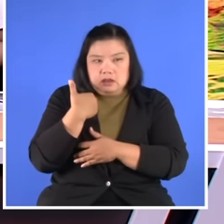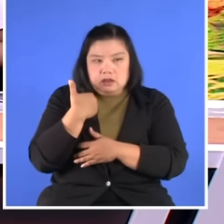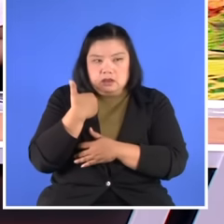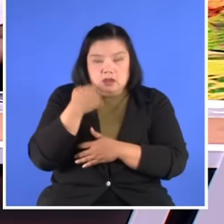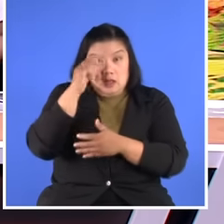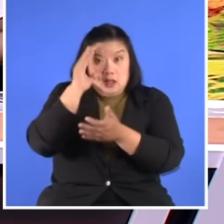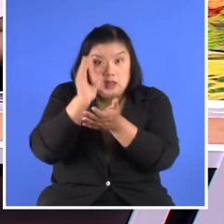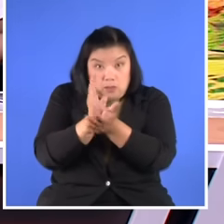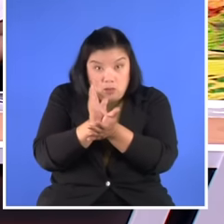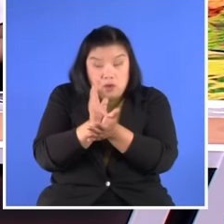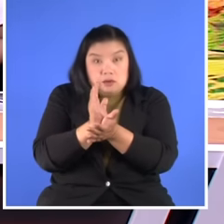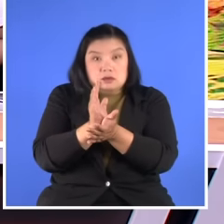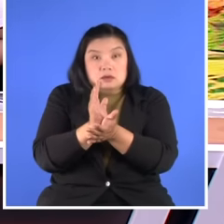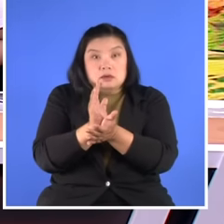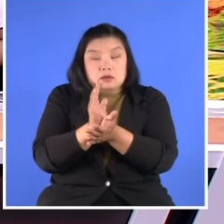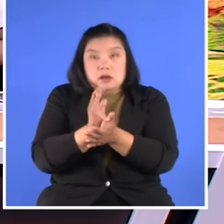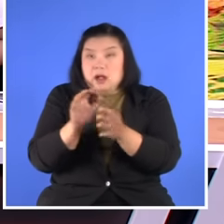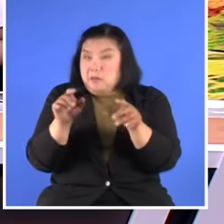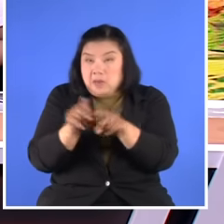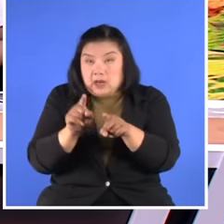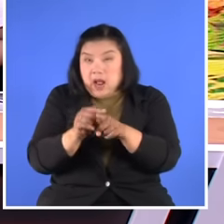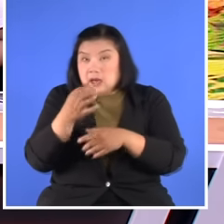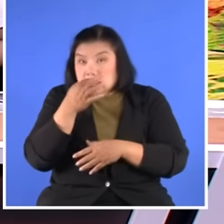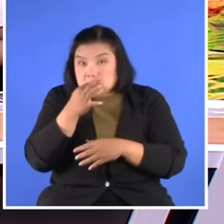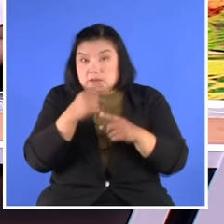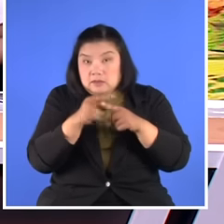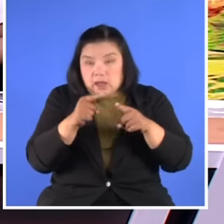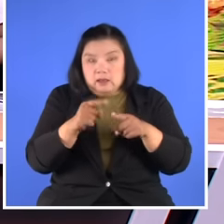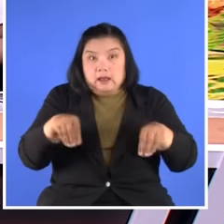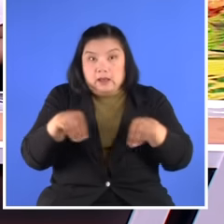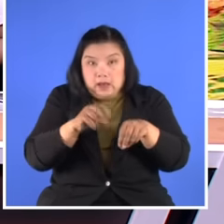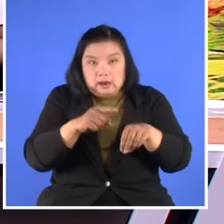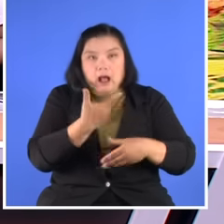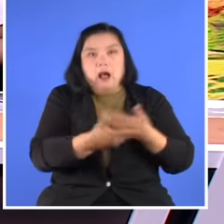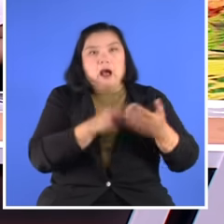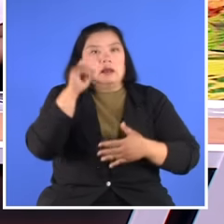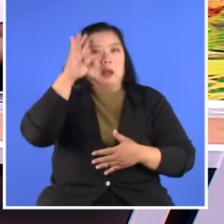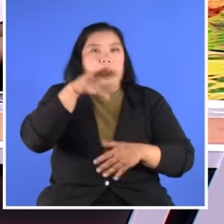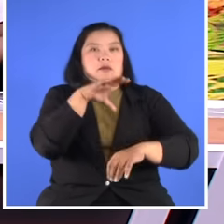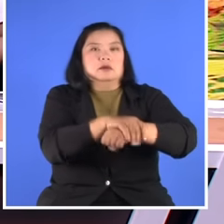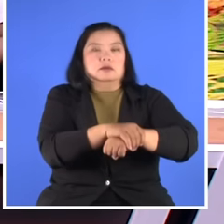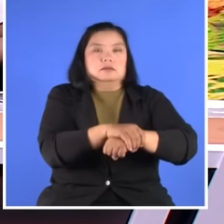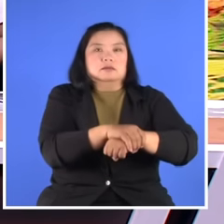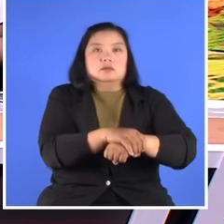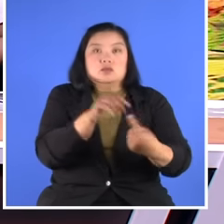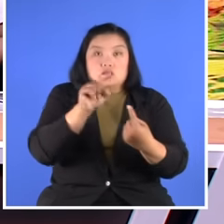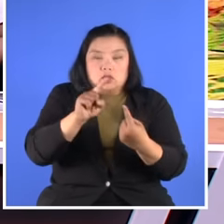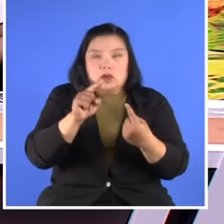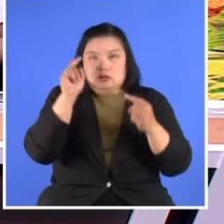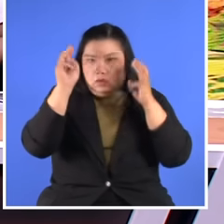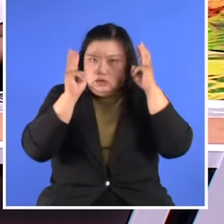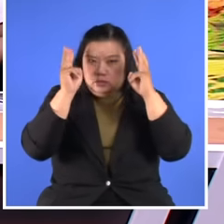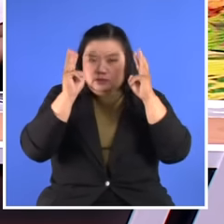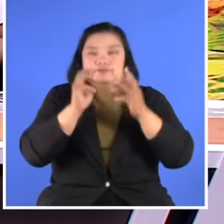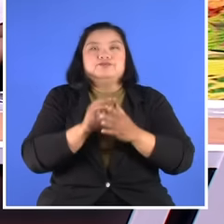ตำรวจจับตำรวจเพราะว่าตำรวจนี่ค้ายยาบ้าข้างๆโรงพักค่ะนี่นะครับเฮะไปจับที่นครสวรรค์นะเอาดูนะครับ